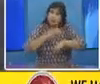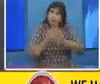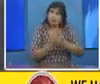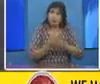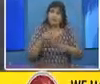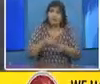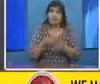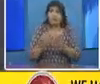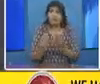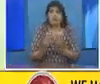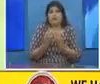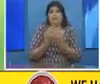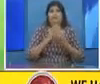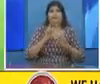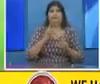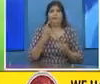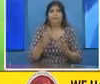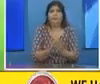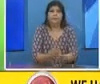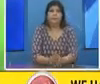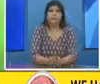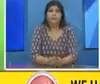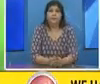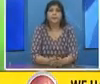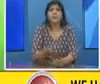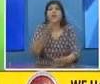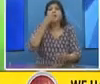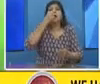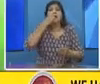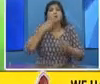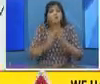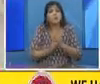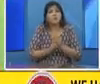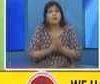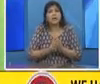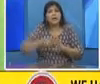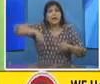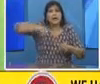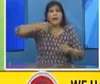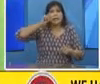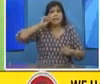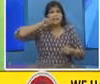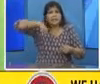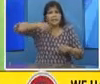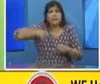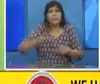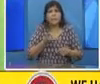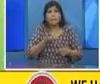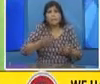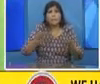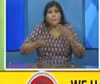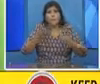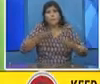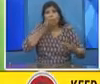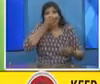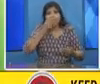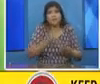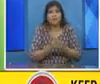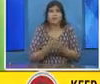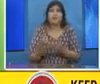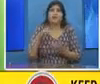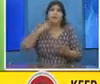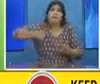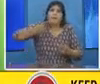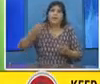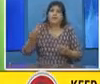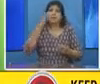हमें इनसे भी बचकर रहना है। आयुर्वेदिक औषधियाँ काढ़ा गर्म पानी इन सब का इस्तेमाल